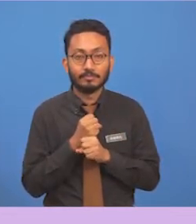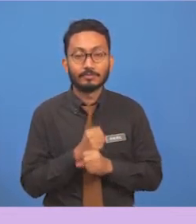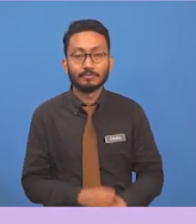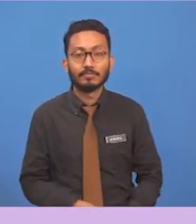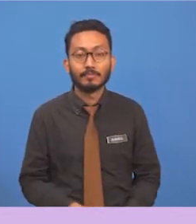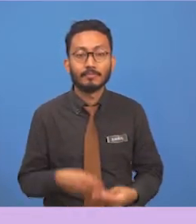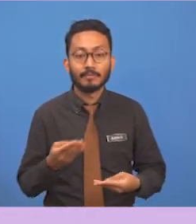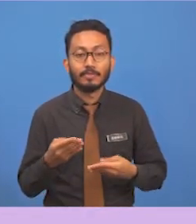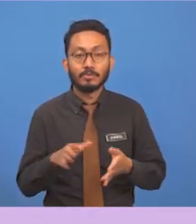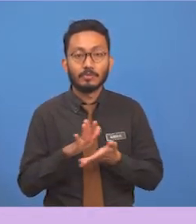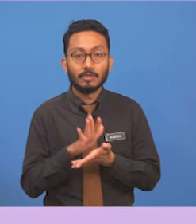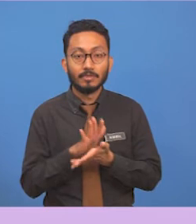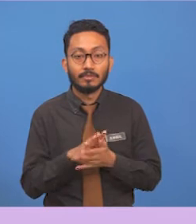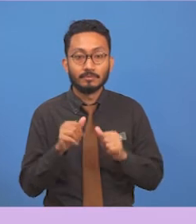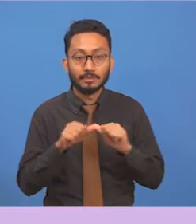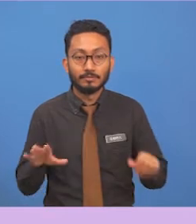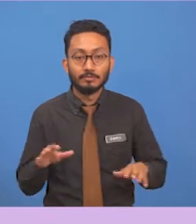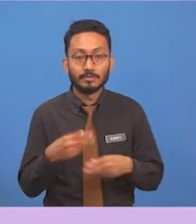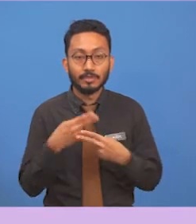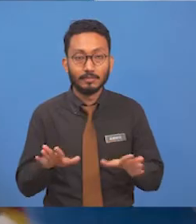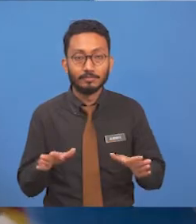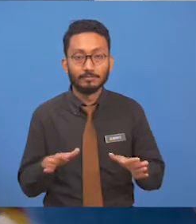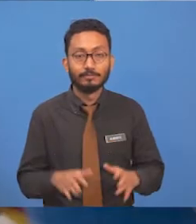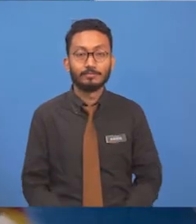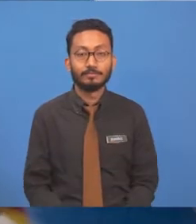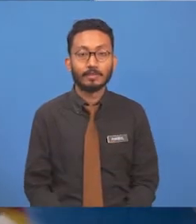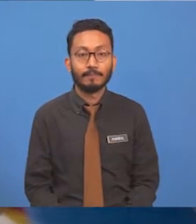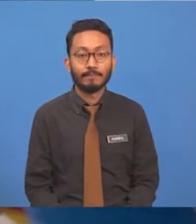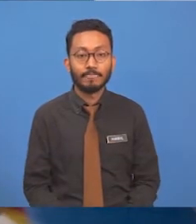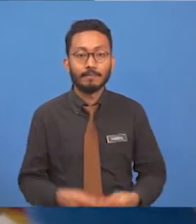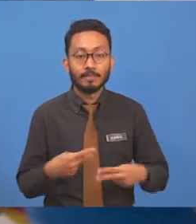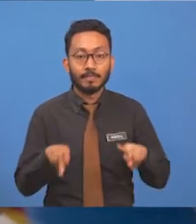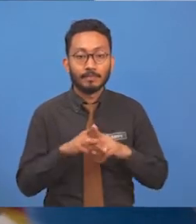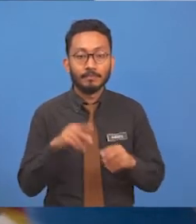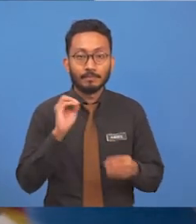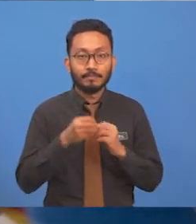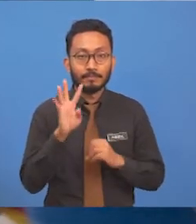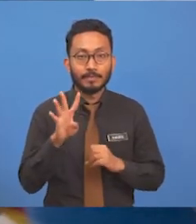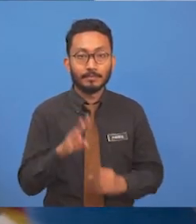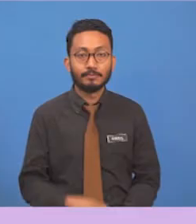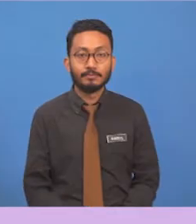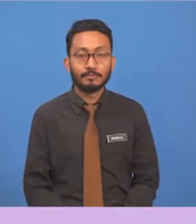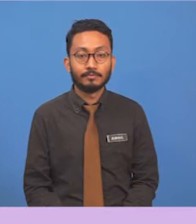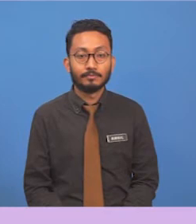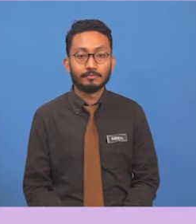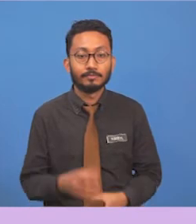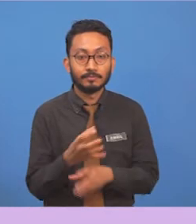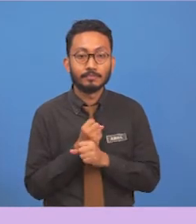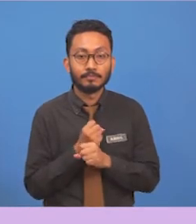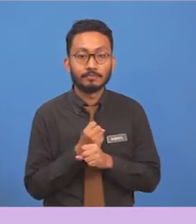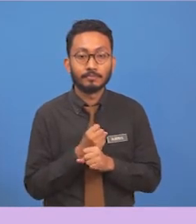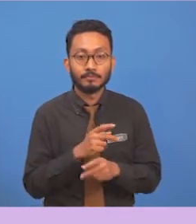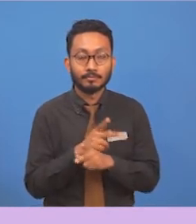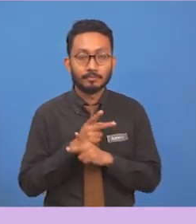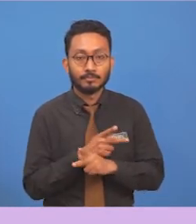yang aman dan harmonis kepentingan yang keempat pula dapat menjaga